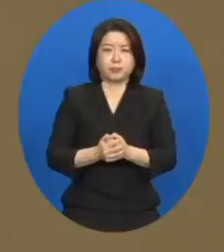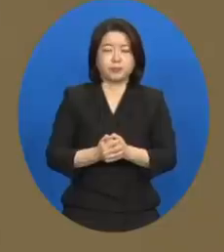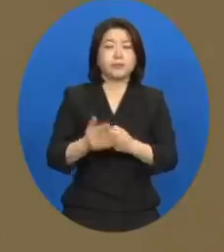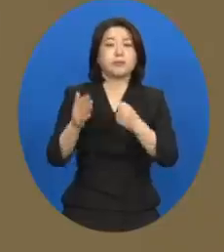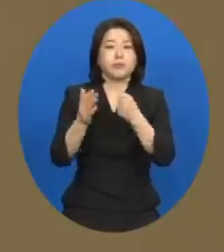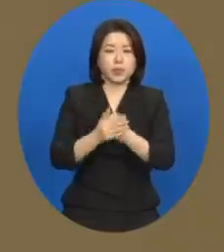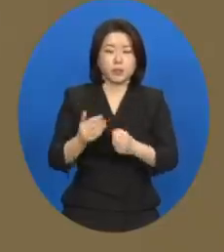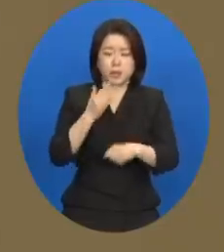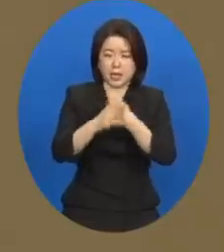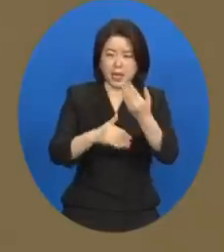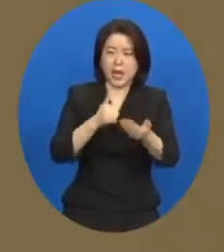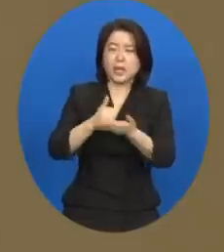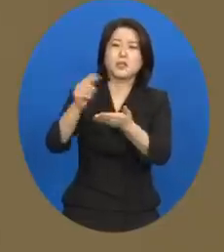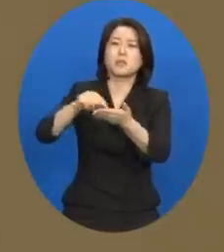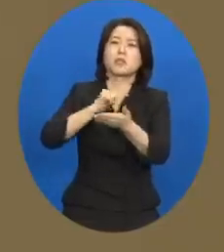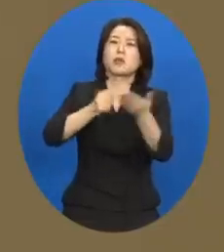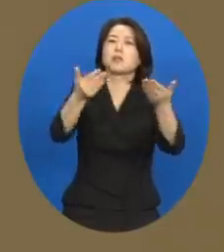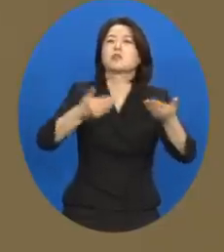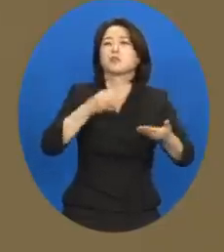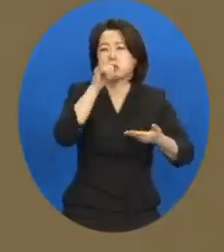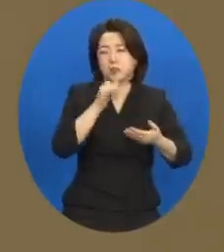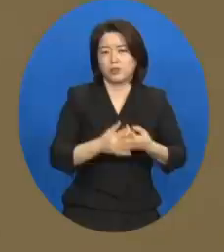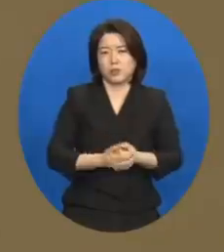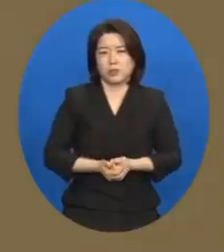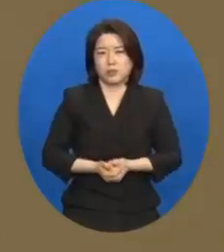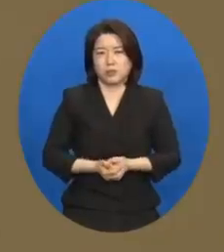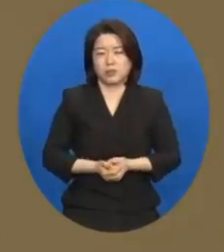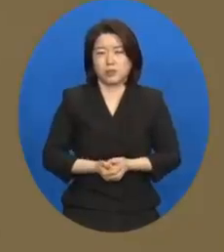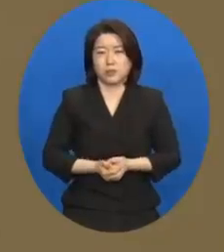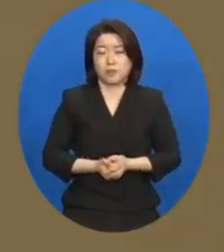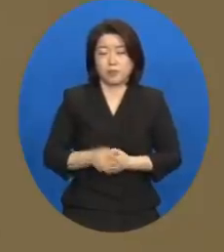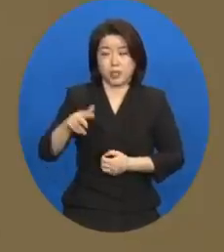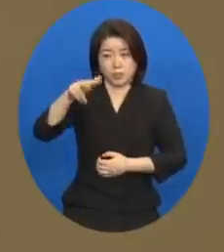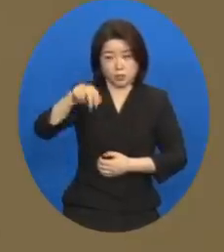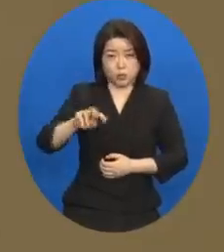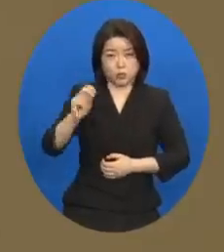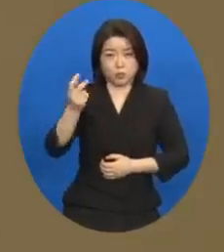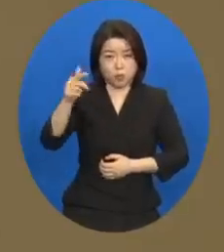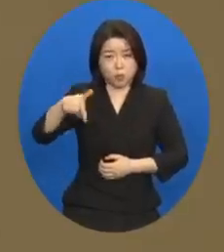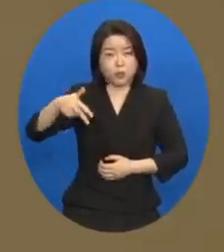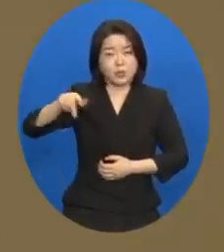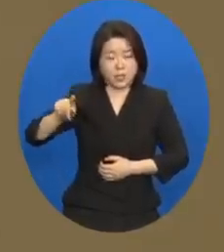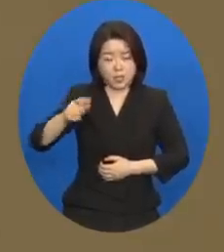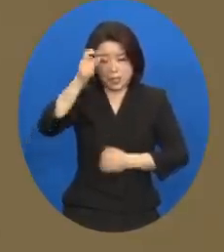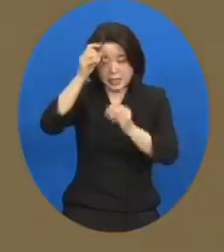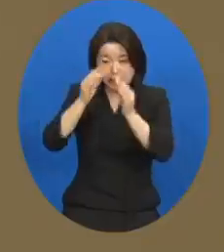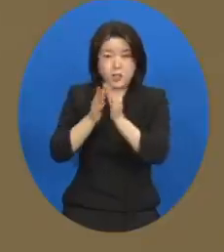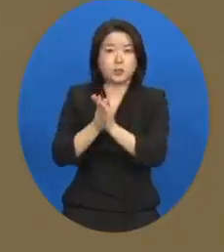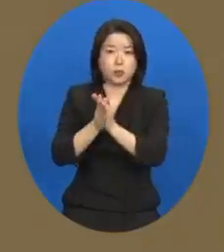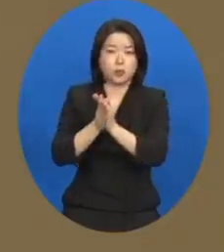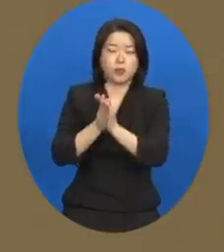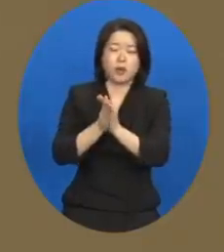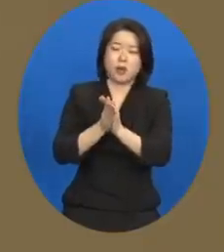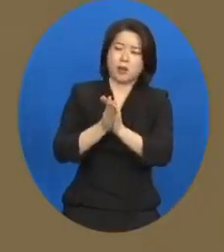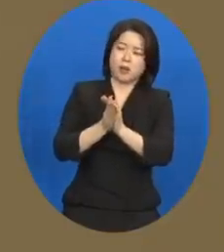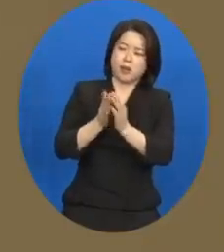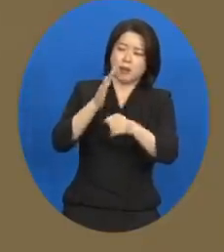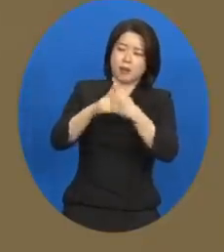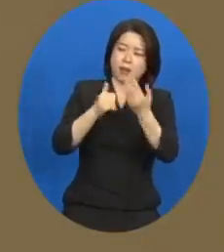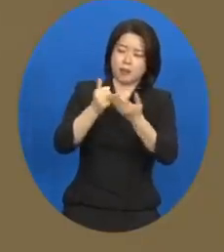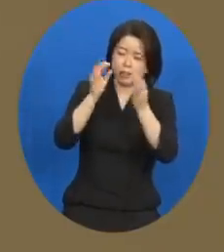그래서 하나님이 갚으시는 거예요. 그 주목자들의 기도가 아마 하나님이